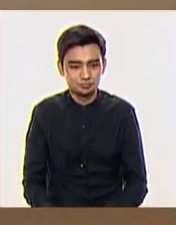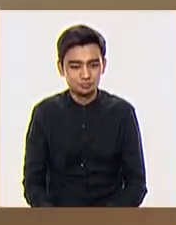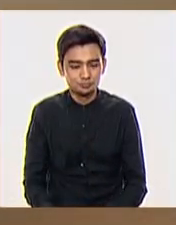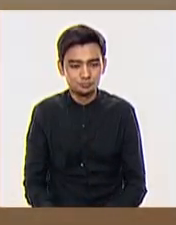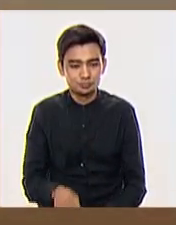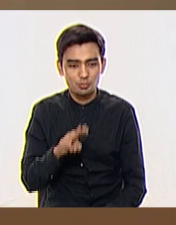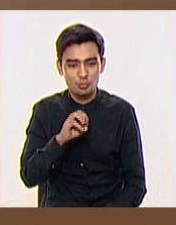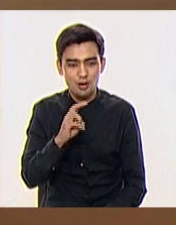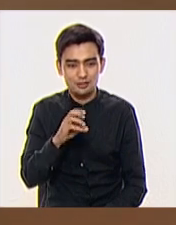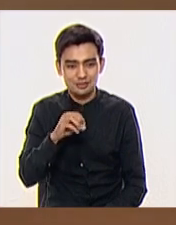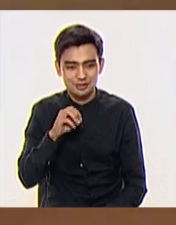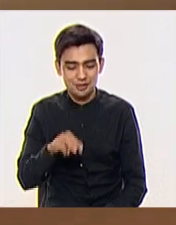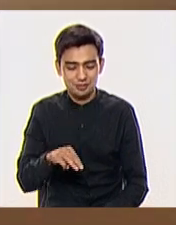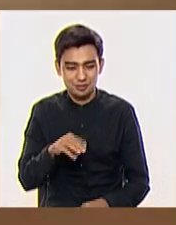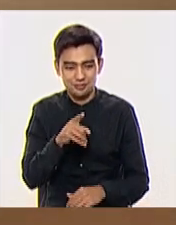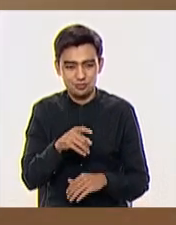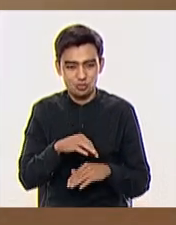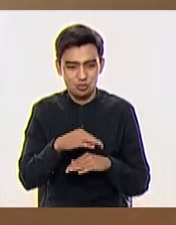У Максата острый